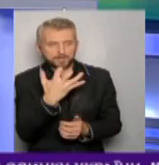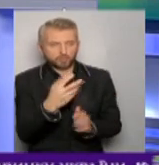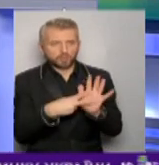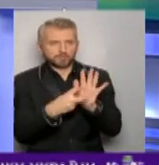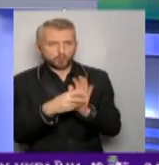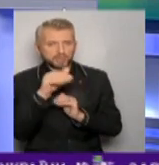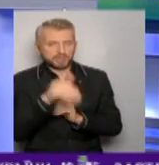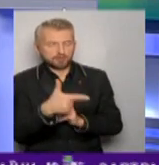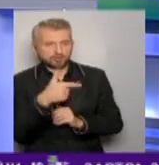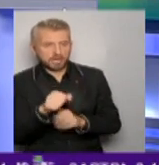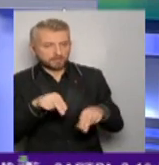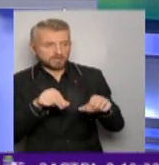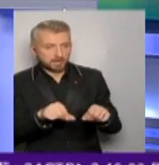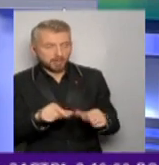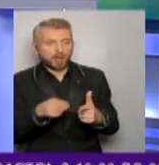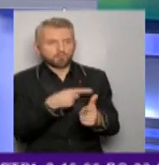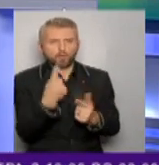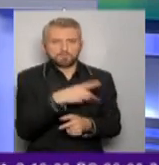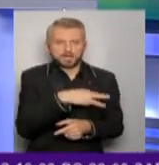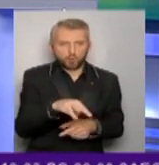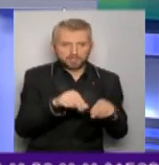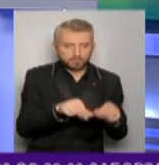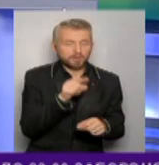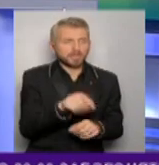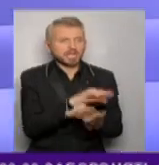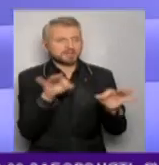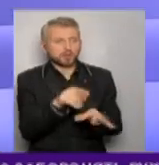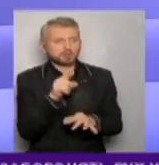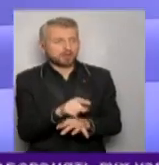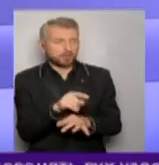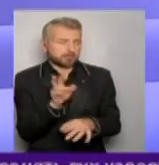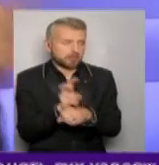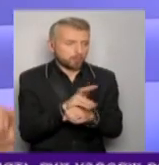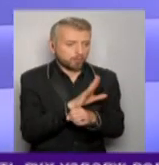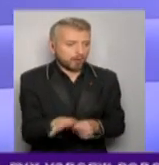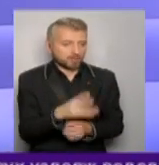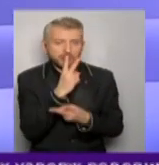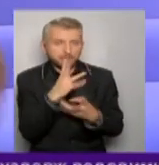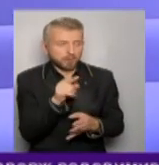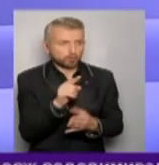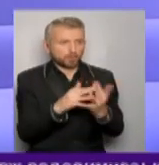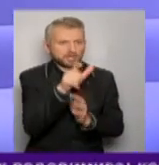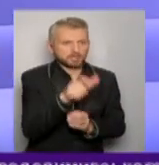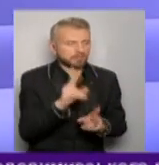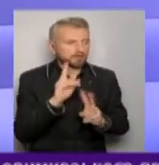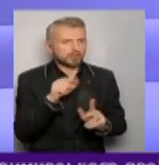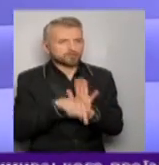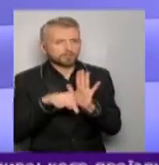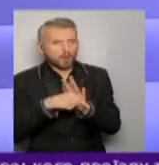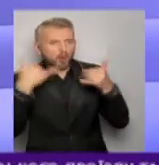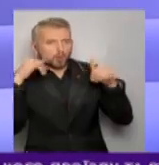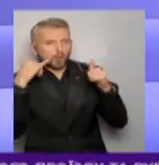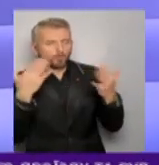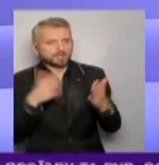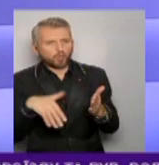700 тисяч гектарів землі або мільйон землі, ви ніколи там не буваєте, в упор не бачите того селянина, не знаєте, що таке корова, з якої